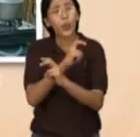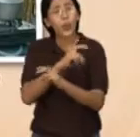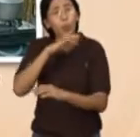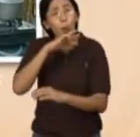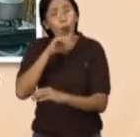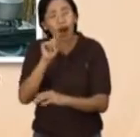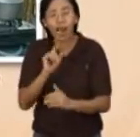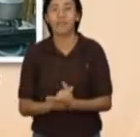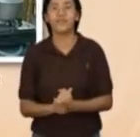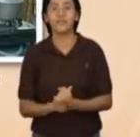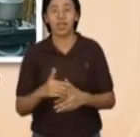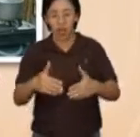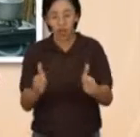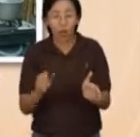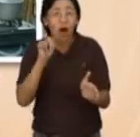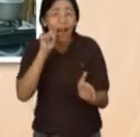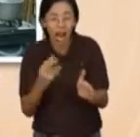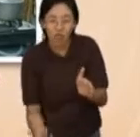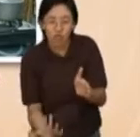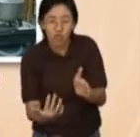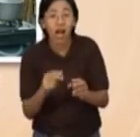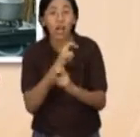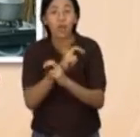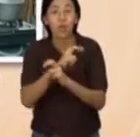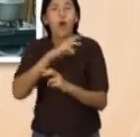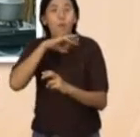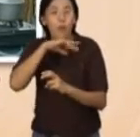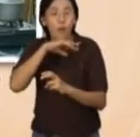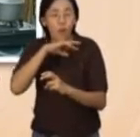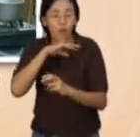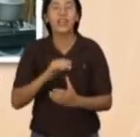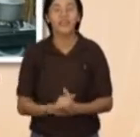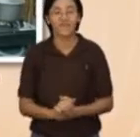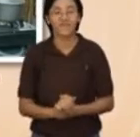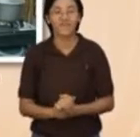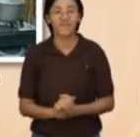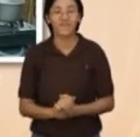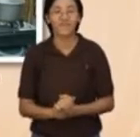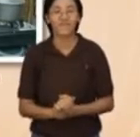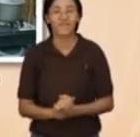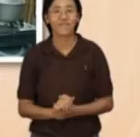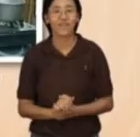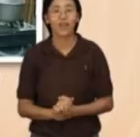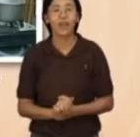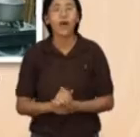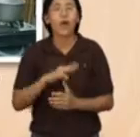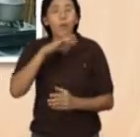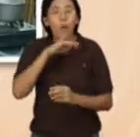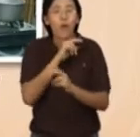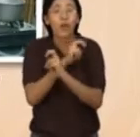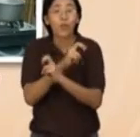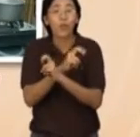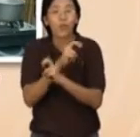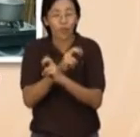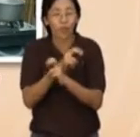ก็น้ำต้มกระดูกหมูนี่ควรจะเป็นกระดูกสันหลัง สันหลัง ที่ภาษาจีนเขาเรียกเล้งนะฮะ